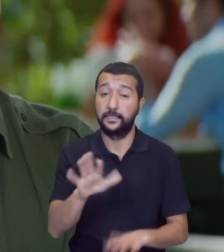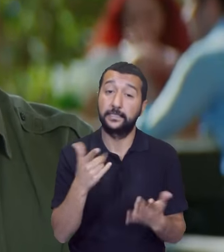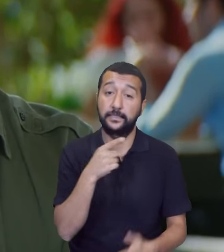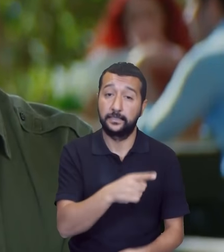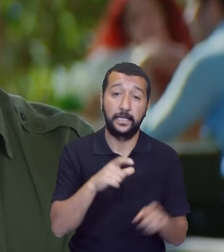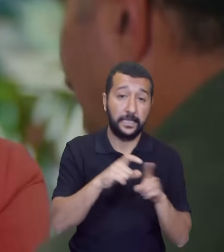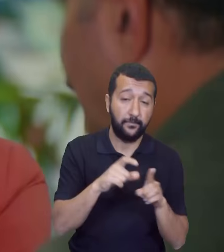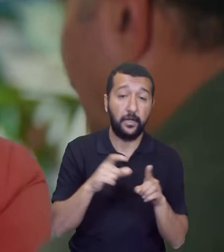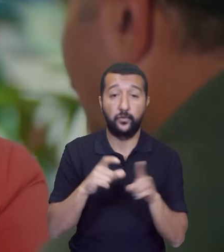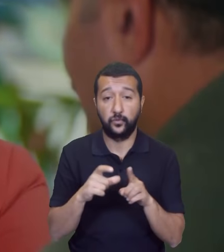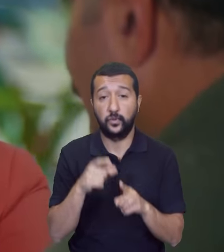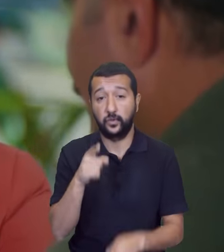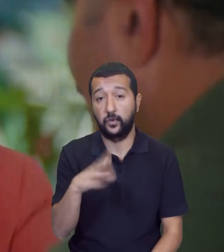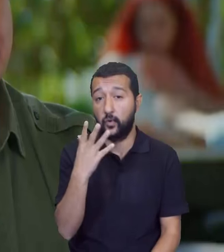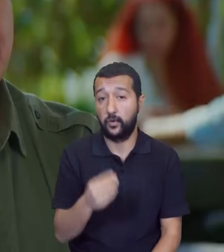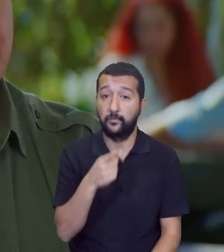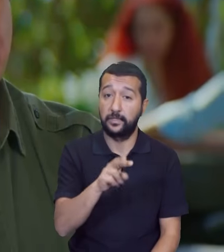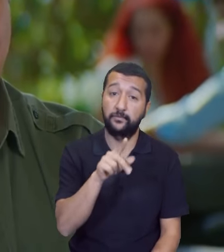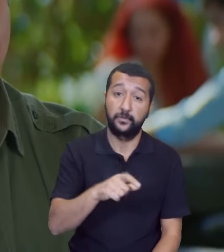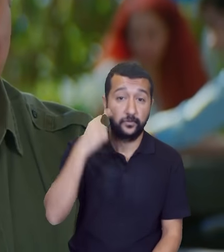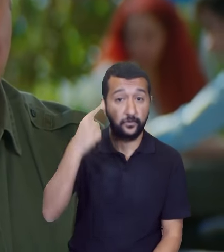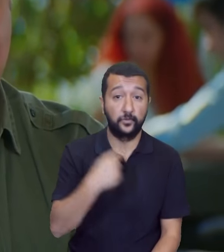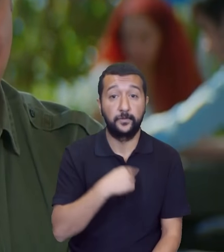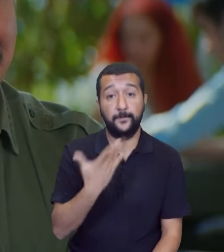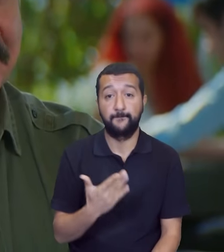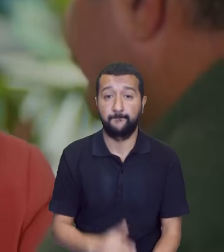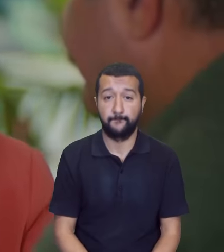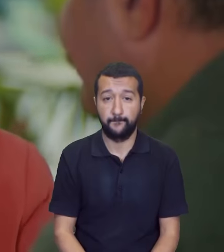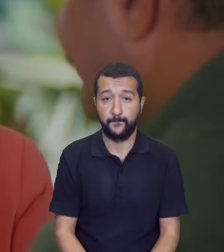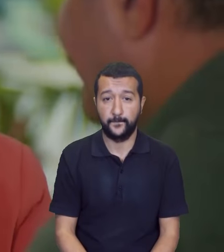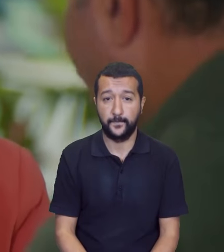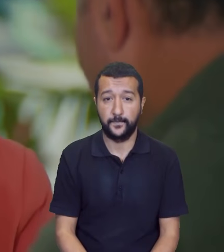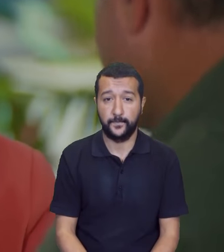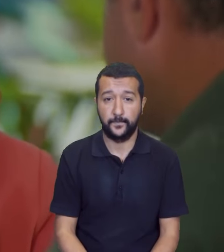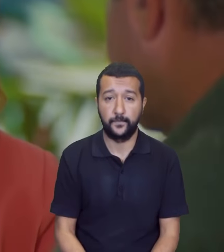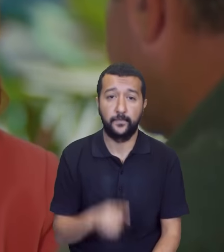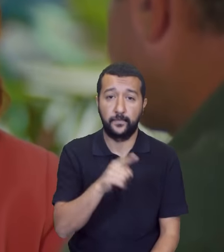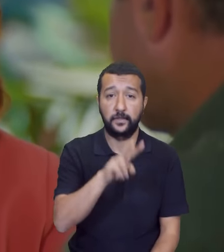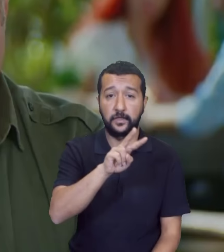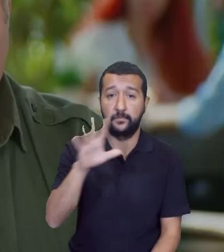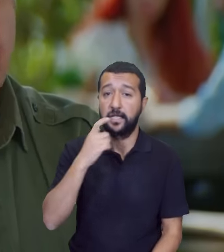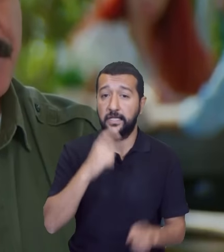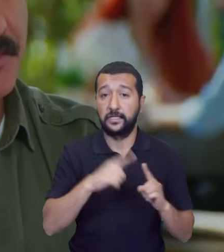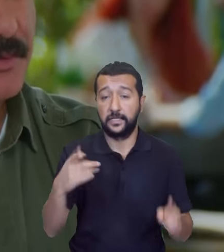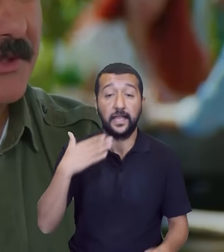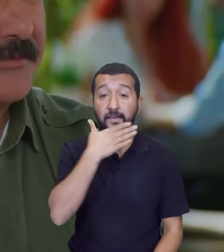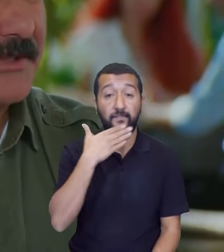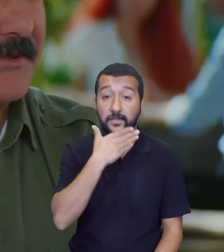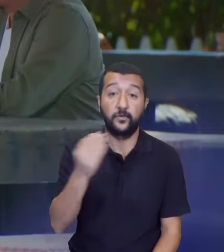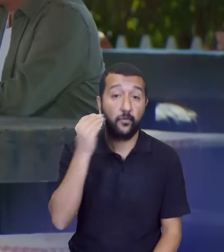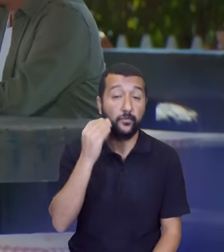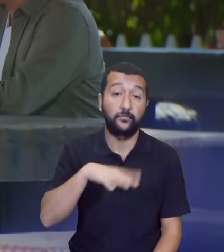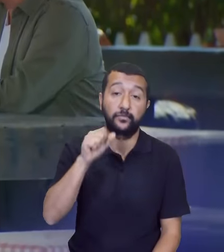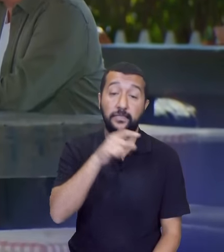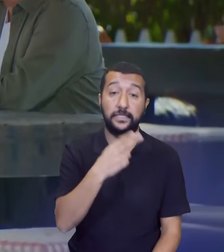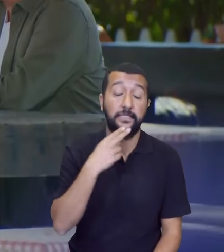Sanki dilber dudağı sanki olabilirmiş gibi geliyor yani bana. Yani 25 yıllık avans öpücüğünü